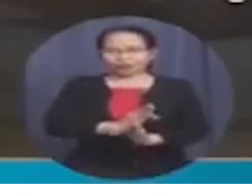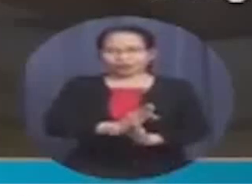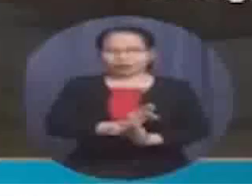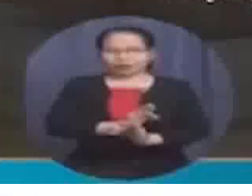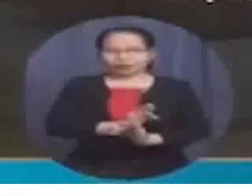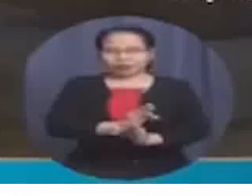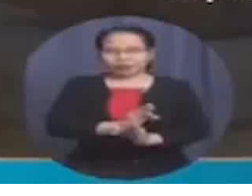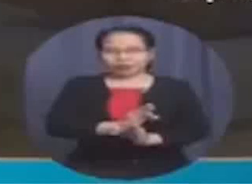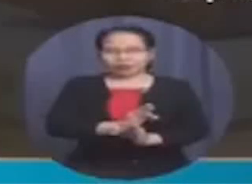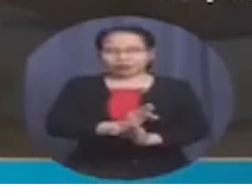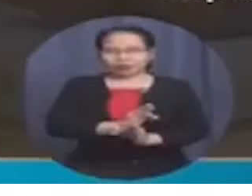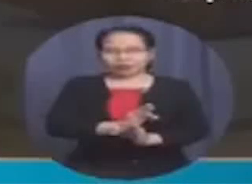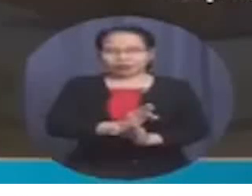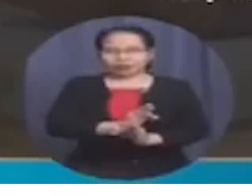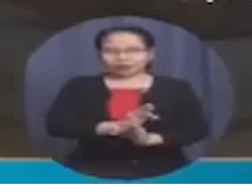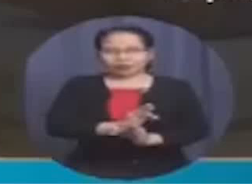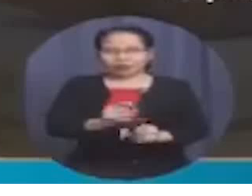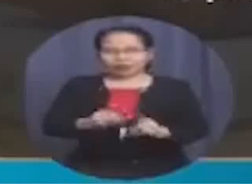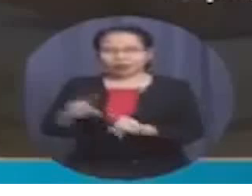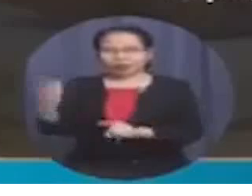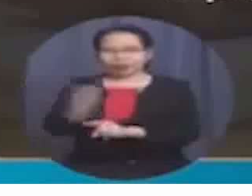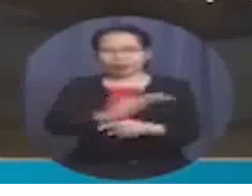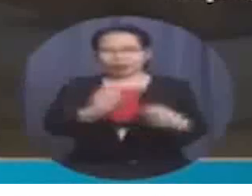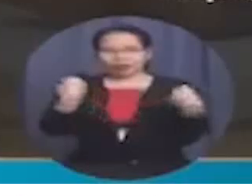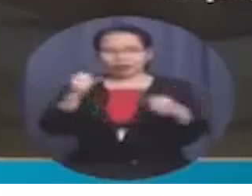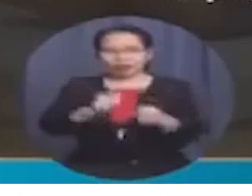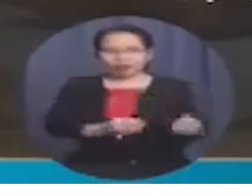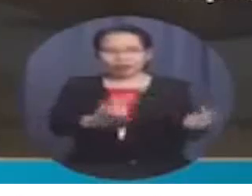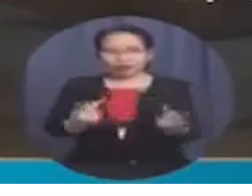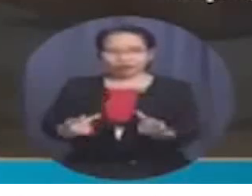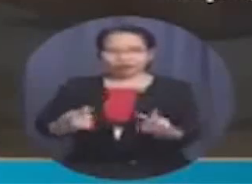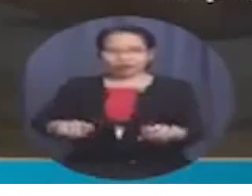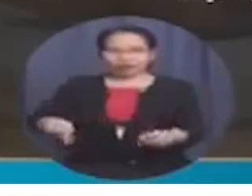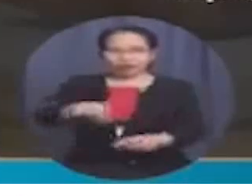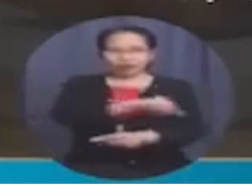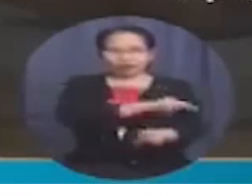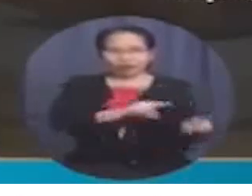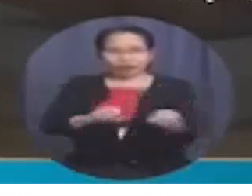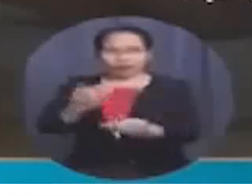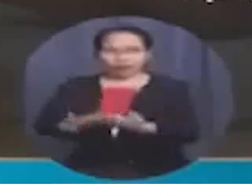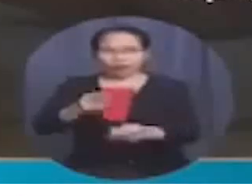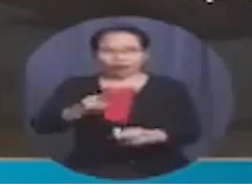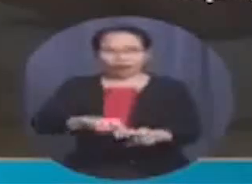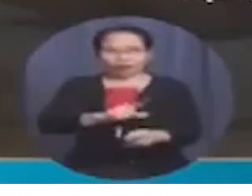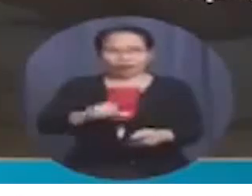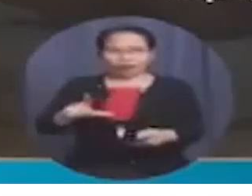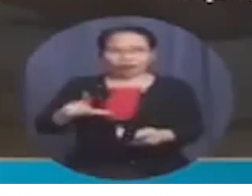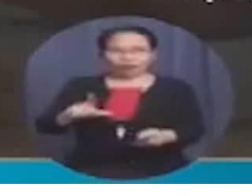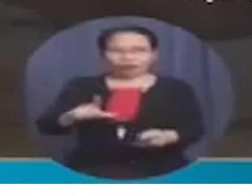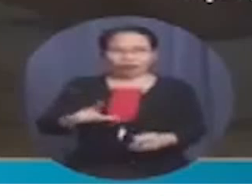pamati. Kaya mantang igwa kita nin panahon, gumibo kita nin